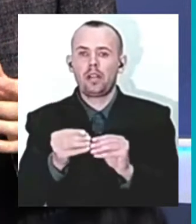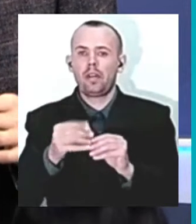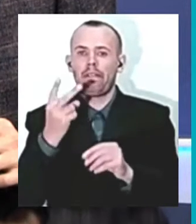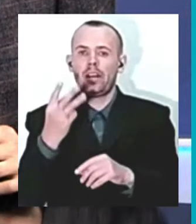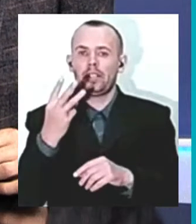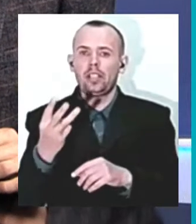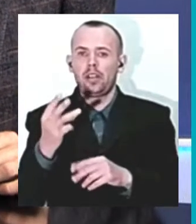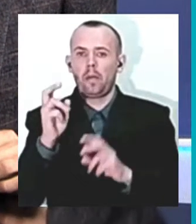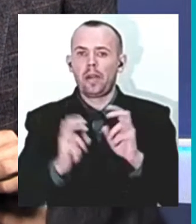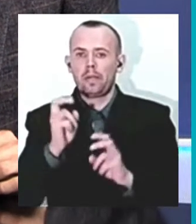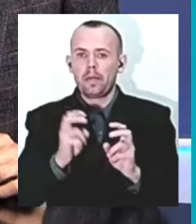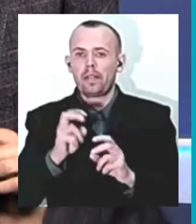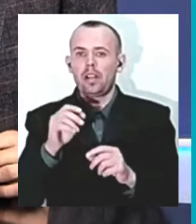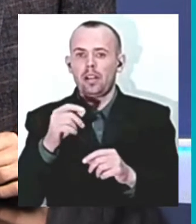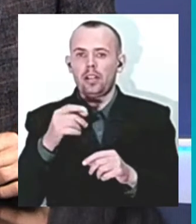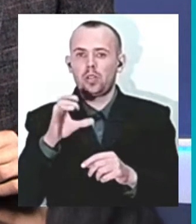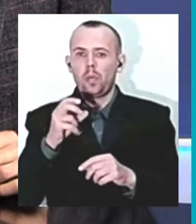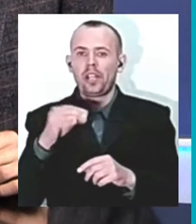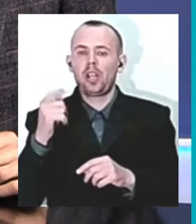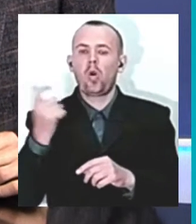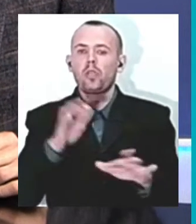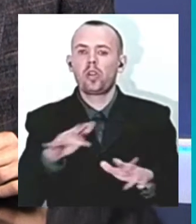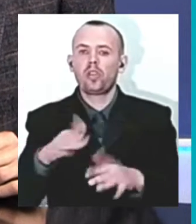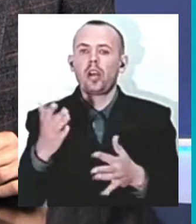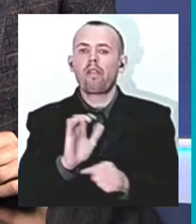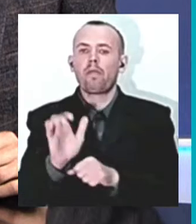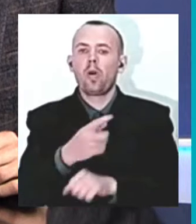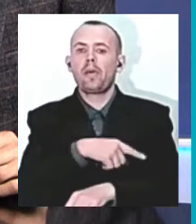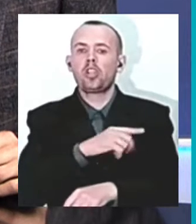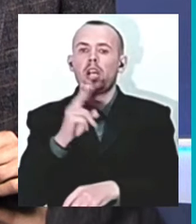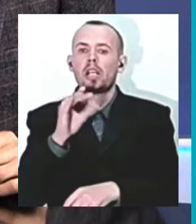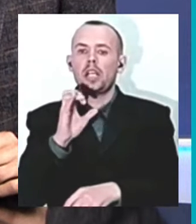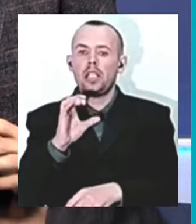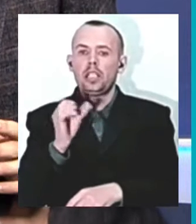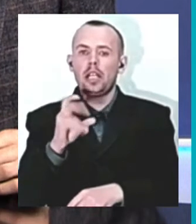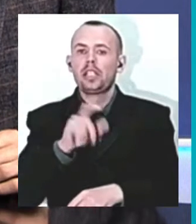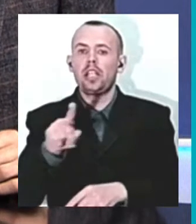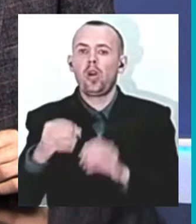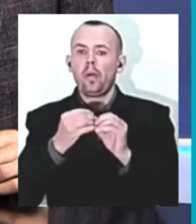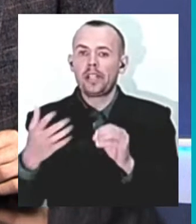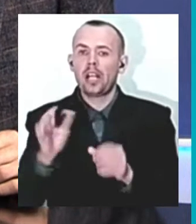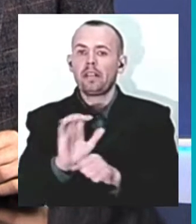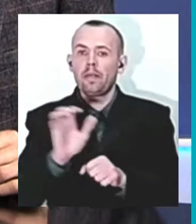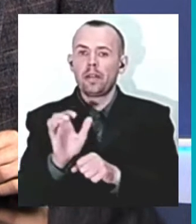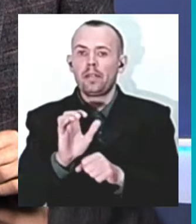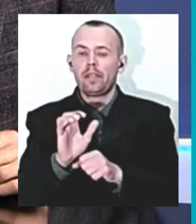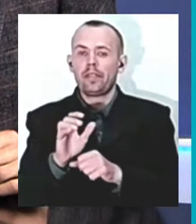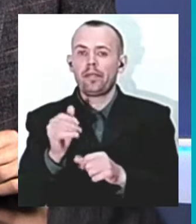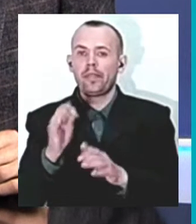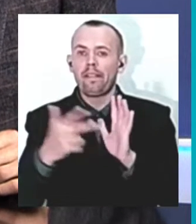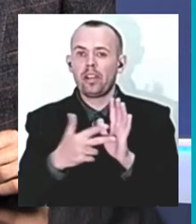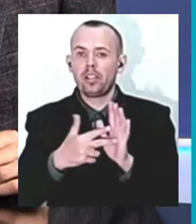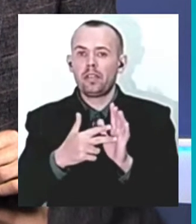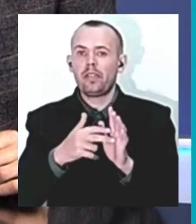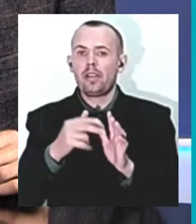підприємства, суб'єкти господарської діяльності, які виробляють медичний кисень. З них 15 виробляють рідкий кисень і 8 – газоподібний. І